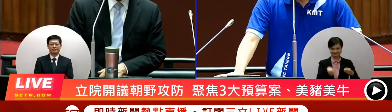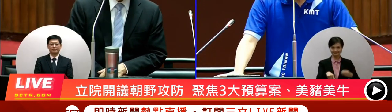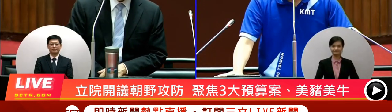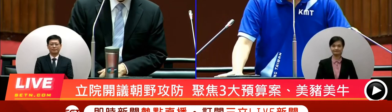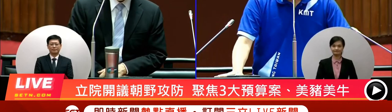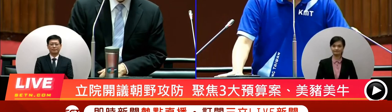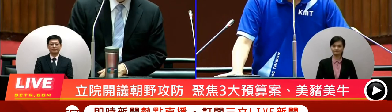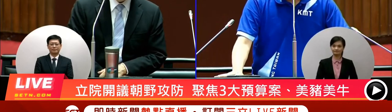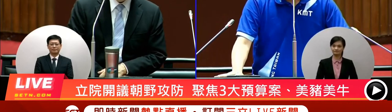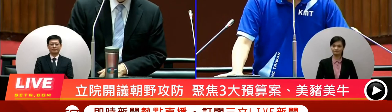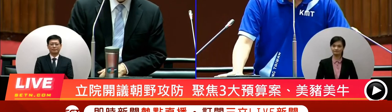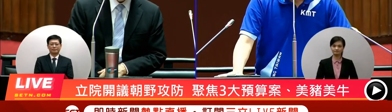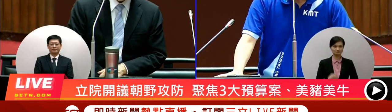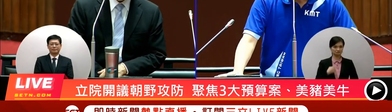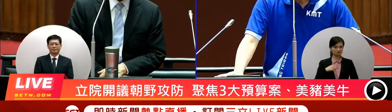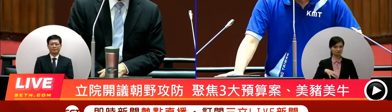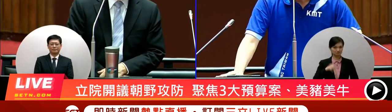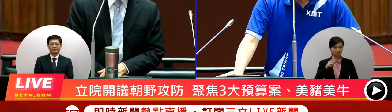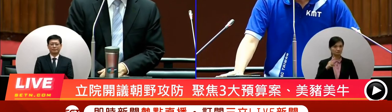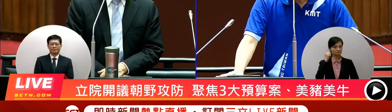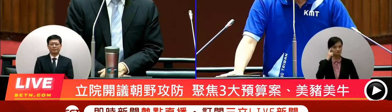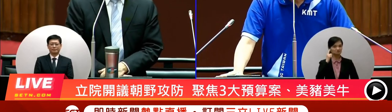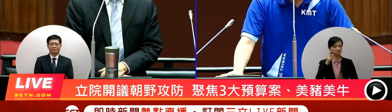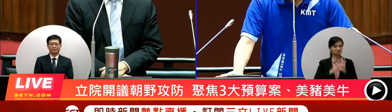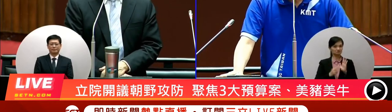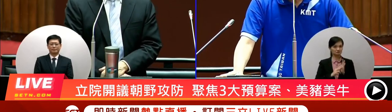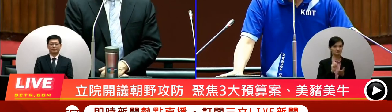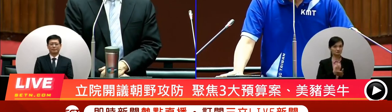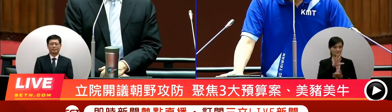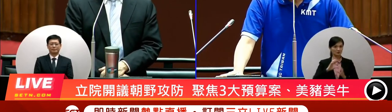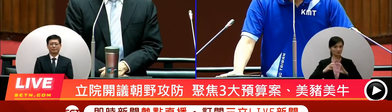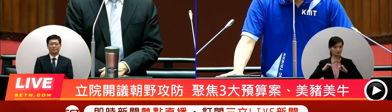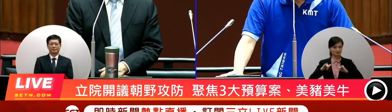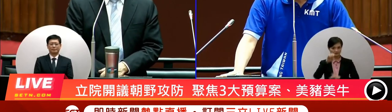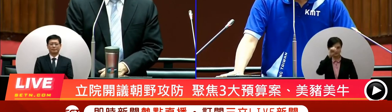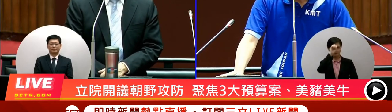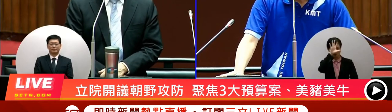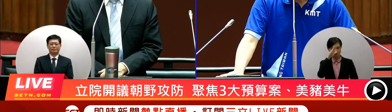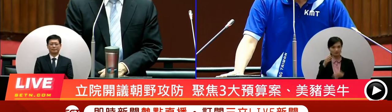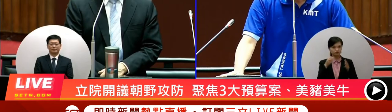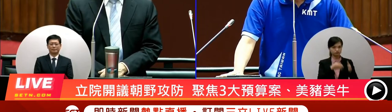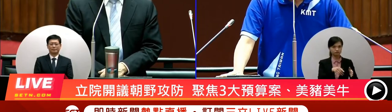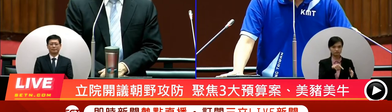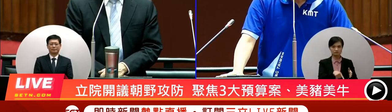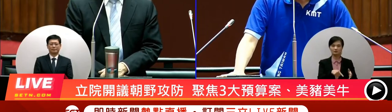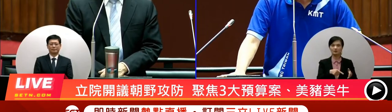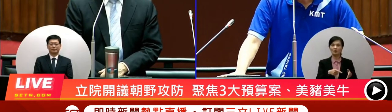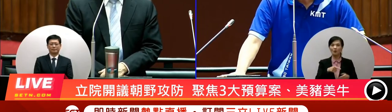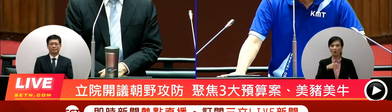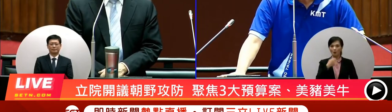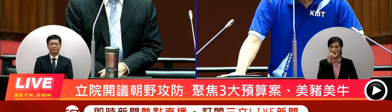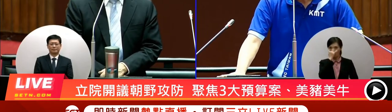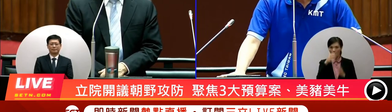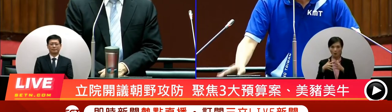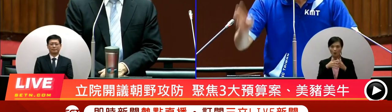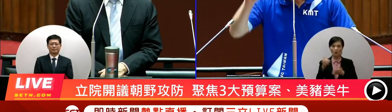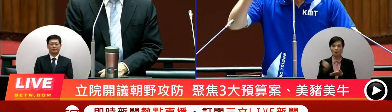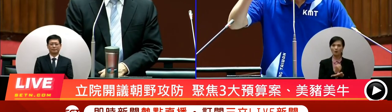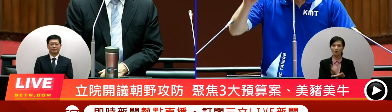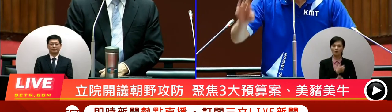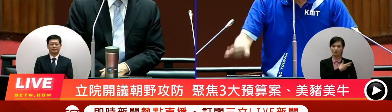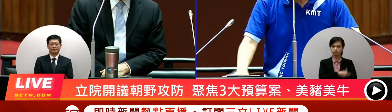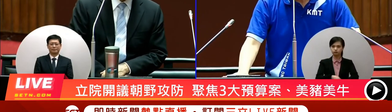首先我要先表达国民党对含瘦肉精美猪进口的基本立场。我们有三